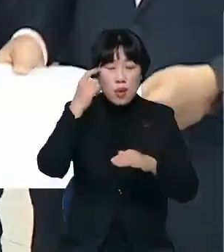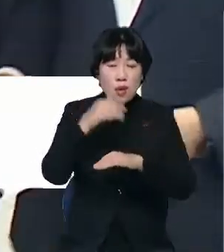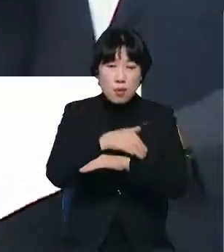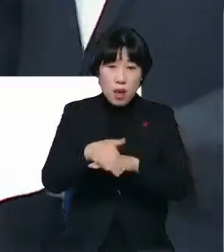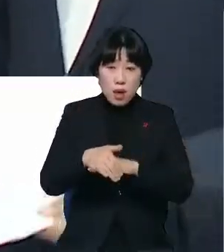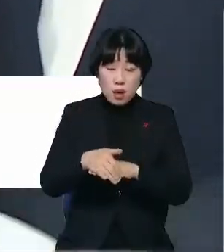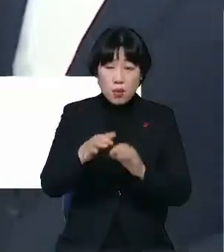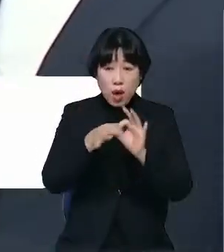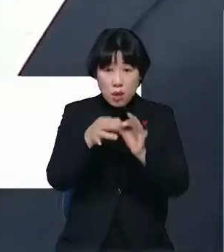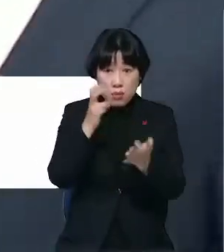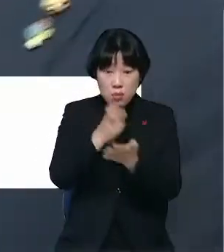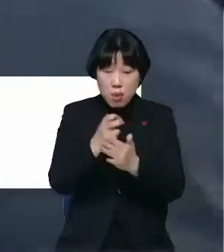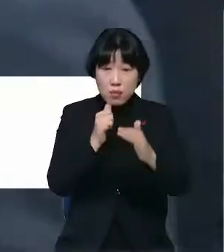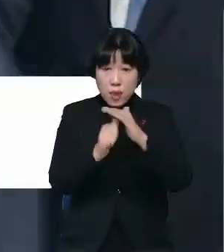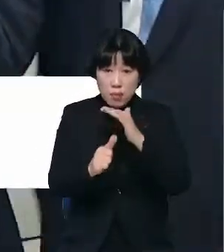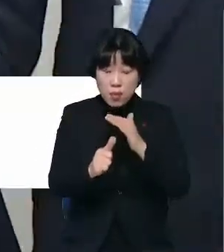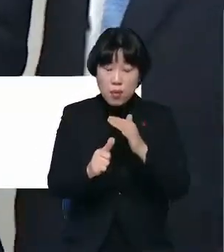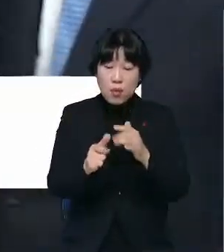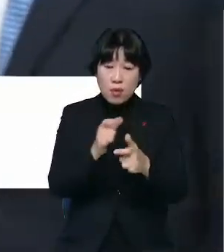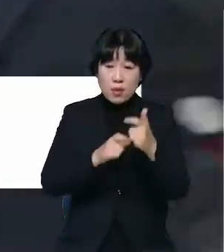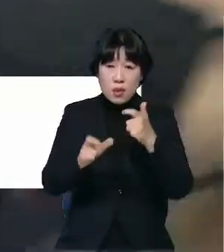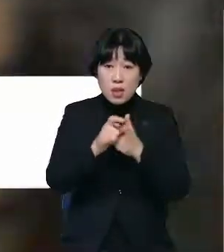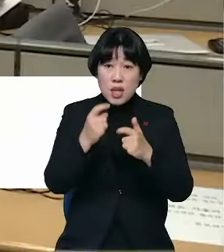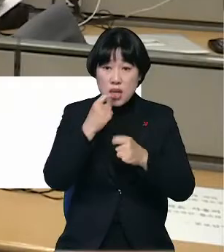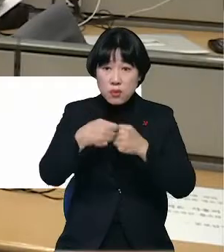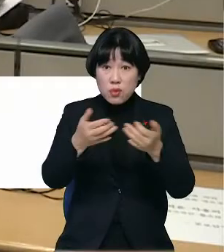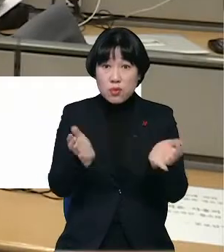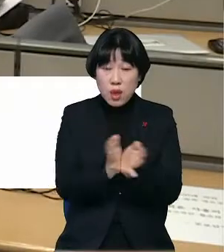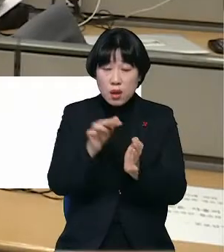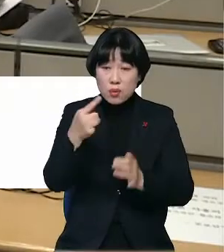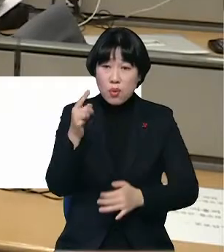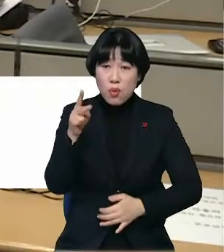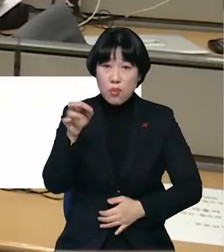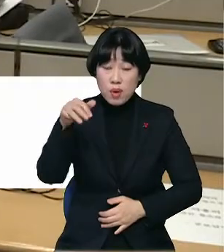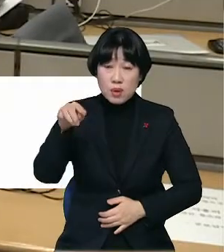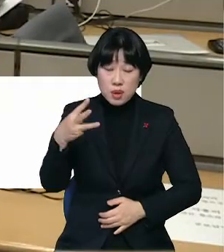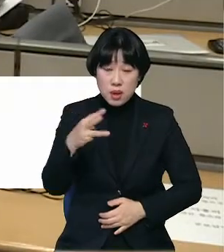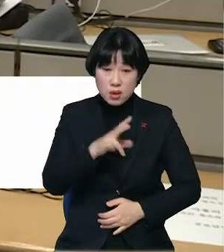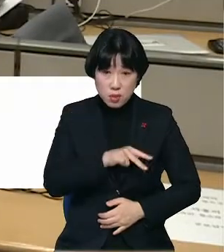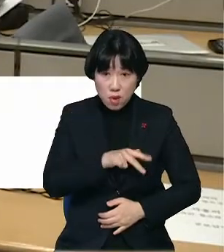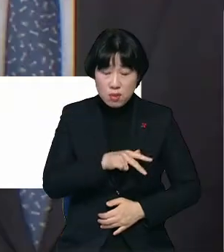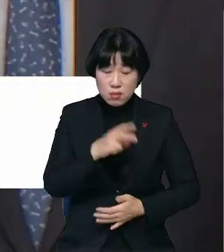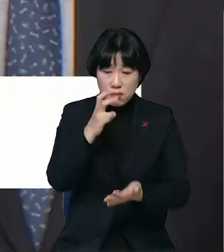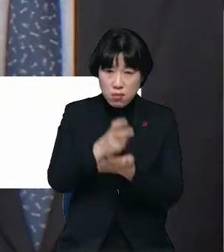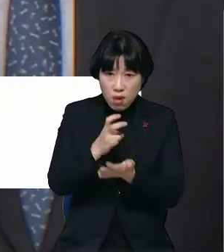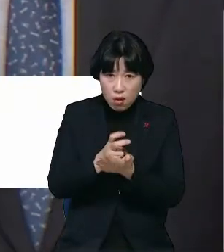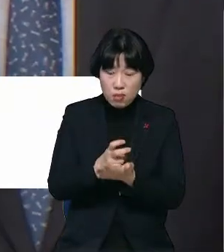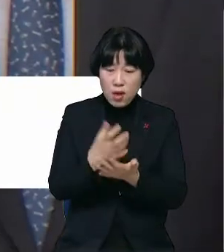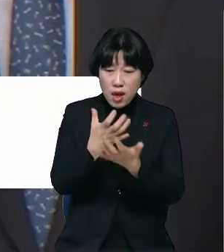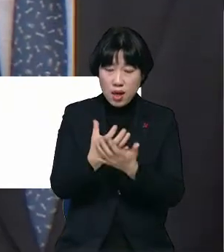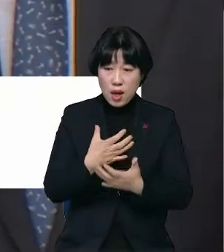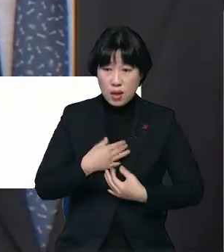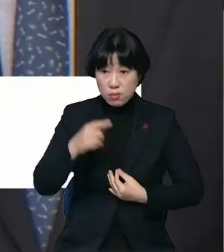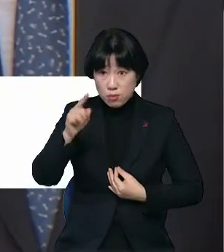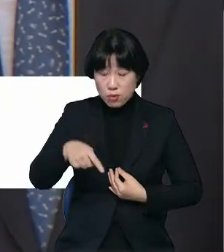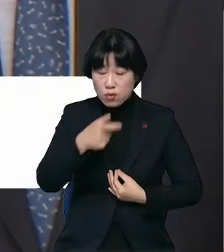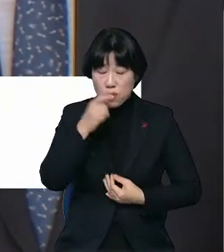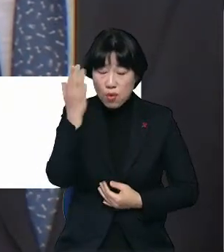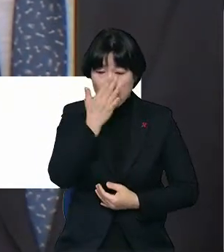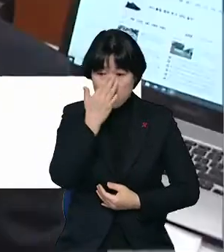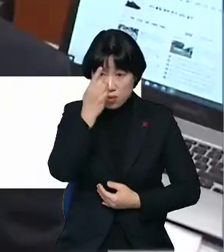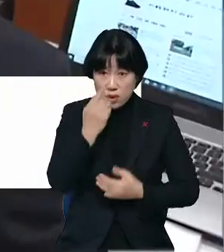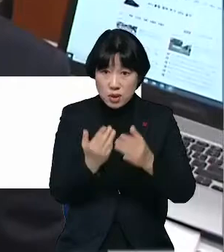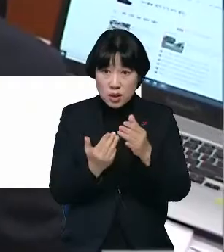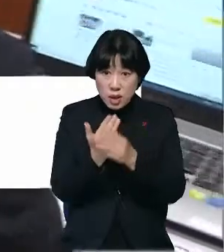관련 법 을 대표 발의한 더불어 민주당 소병철 의원은 법제처 와 행정안전부가 여순사건 법 시행령의 소연의